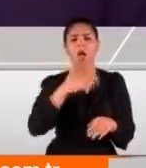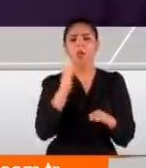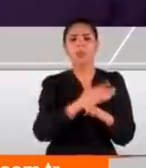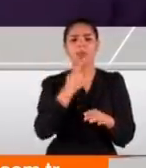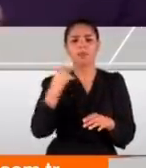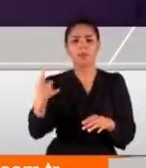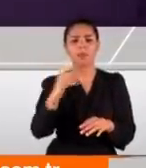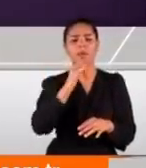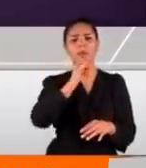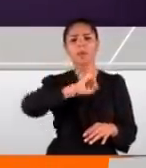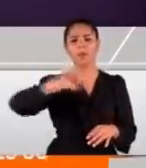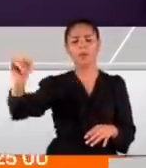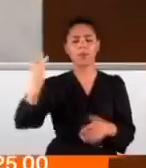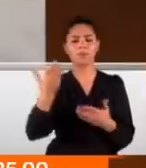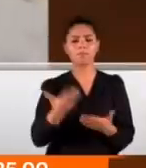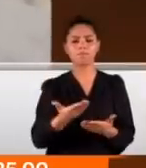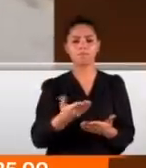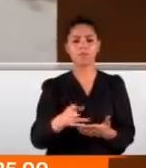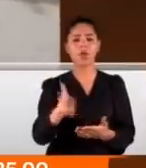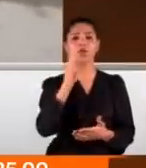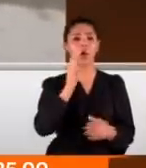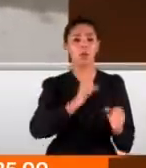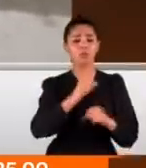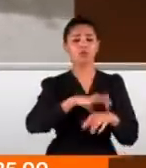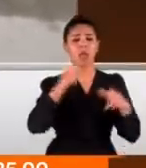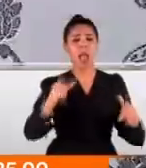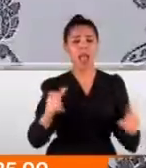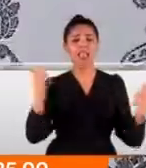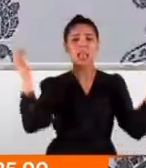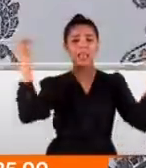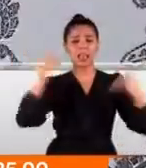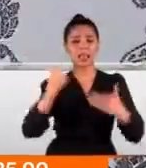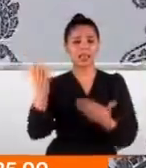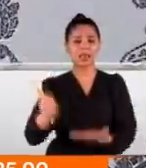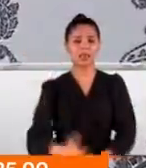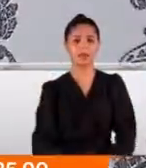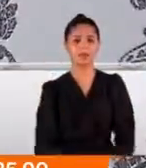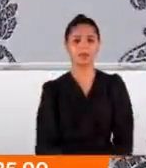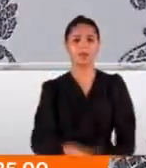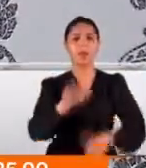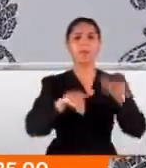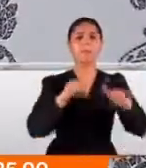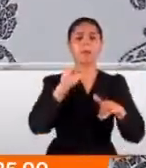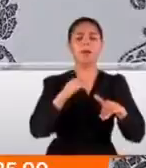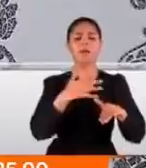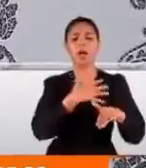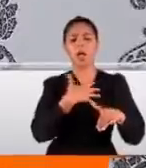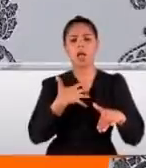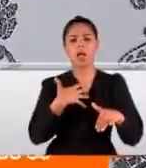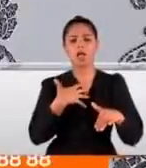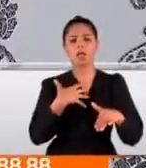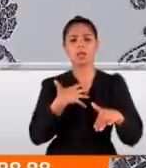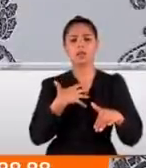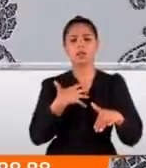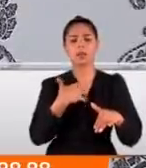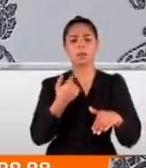demiş, telefonu yavrumun yüzüne kapat. Son bir çabayla hastaneye geldi. Merdivenleri çatı çıkmadık. Anne böyle